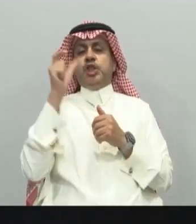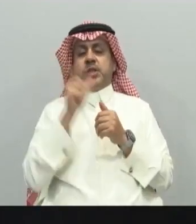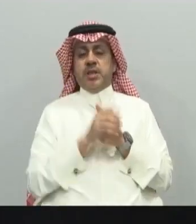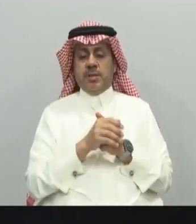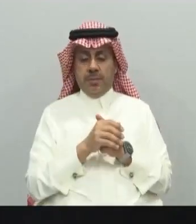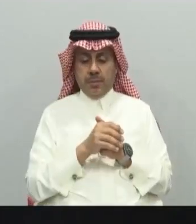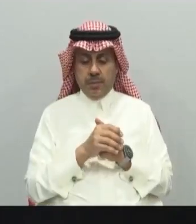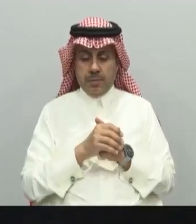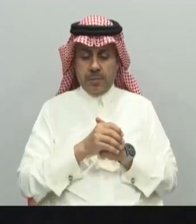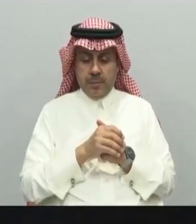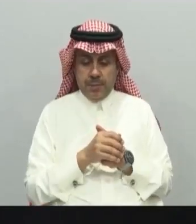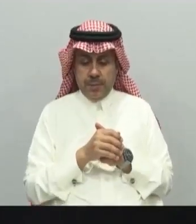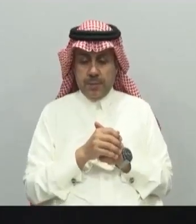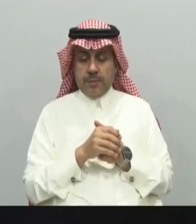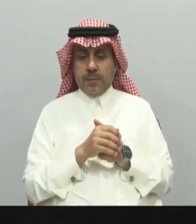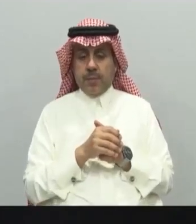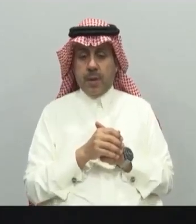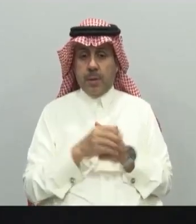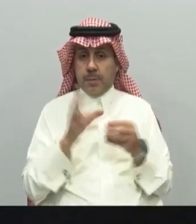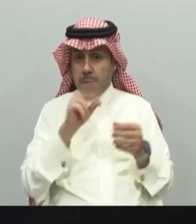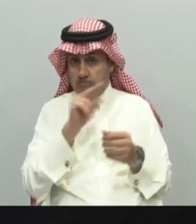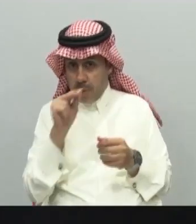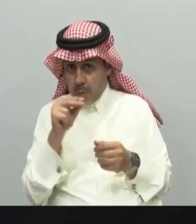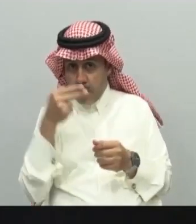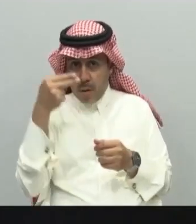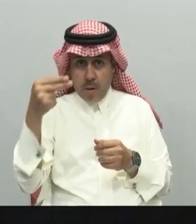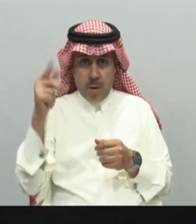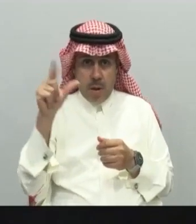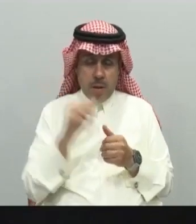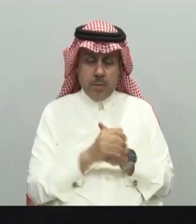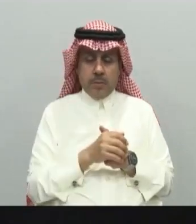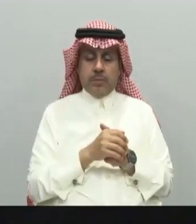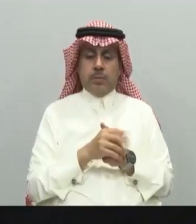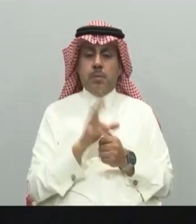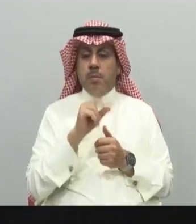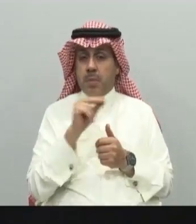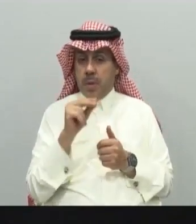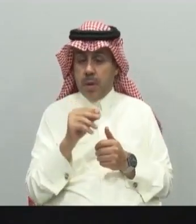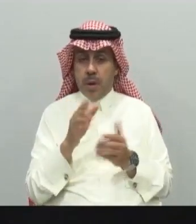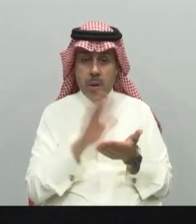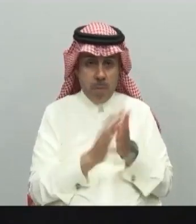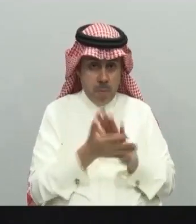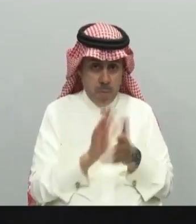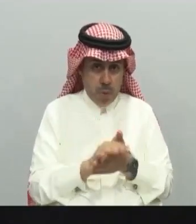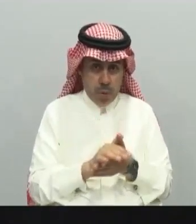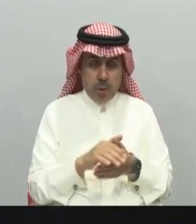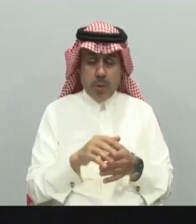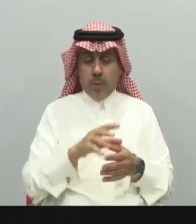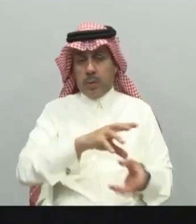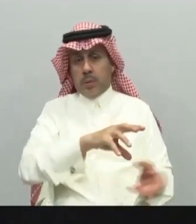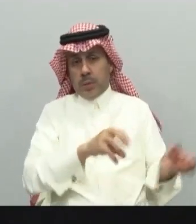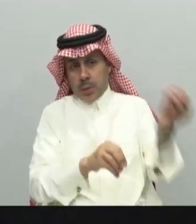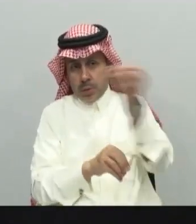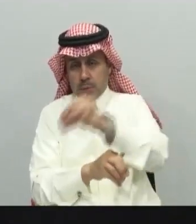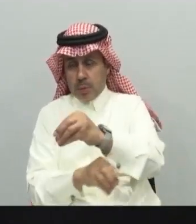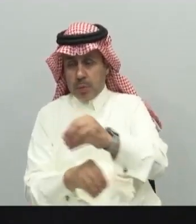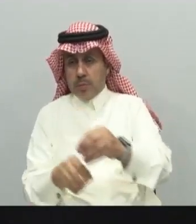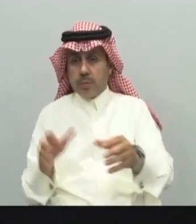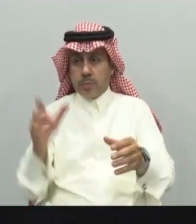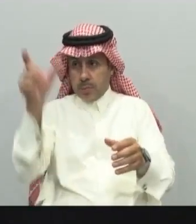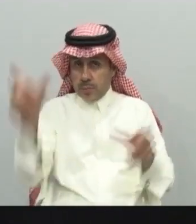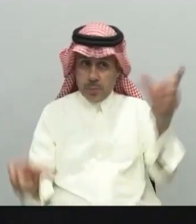مختلفي الجنس متحدي العله مثاله كبر كبر بتمر الان البر جنس